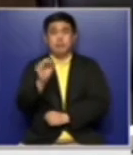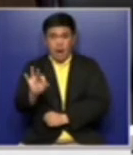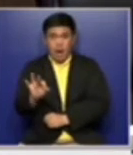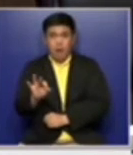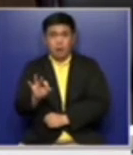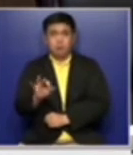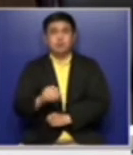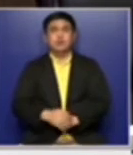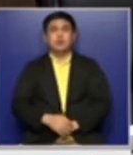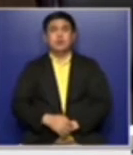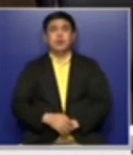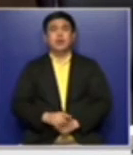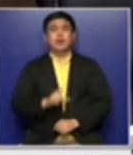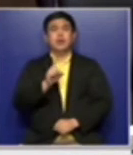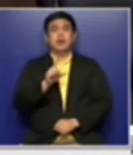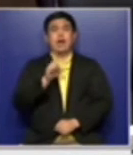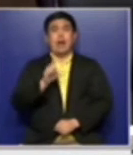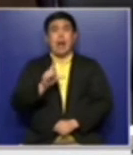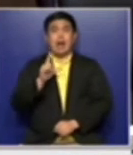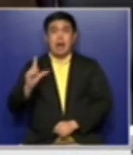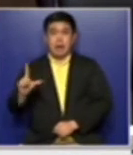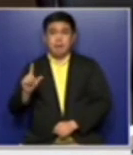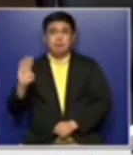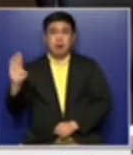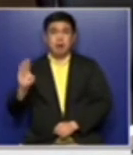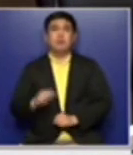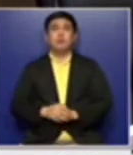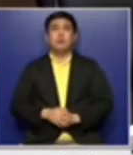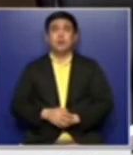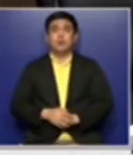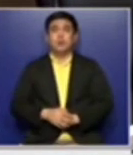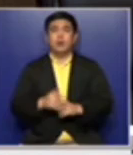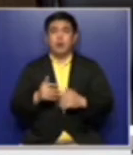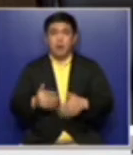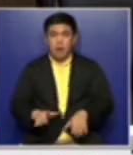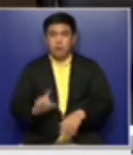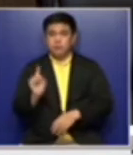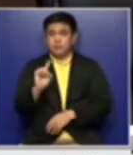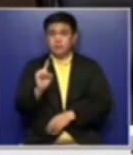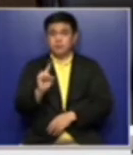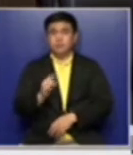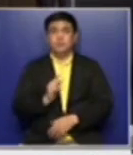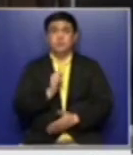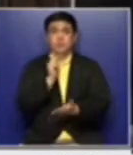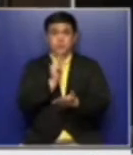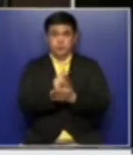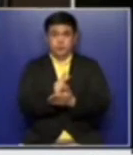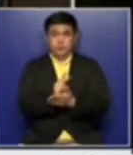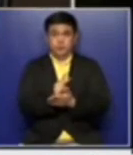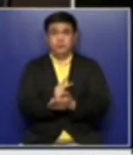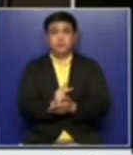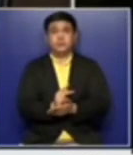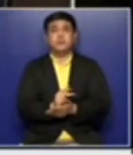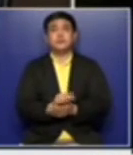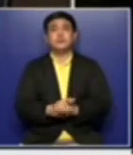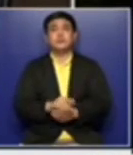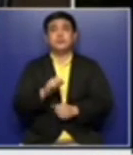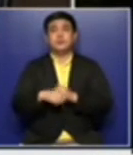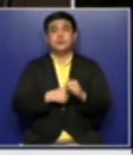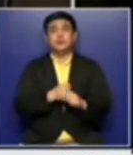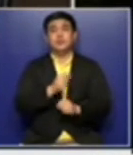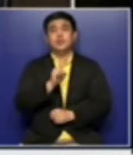อีกจำนวน1ล้านล้านบาทรวมทั้งเงินกู้เพื่อชดเชยการขาดดุลงบประมาณในปี